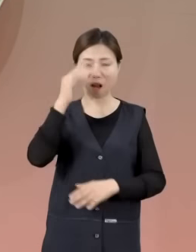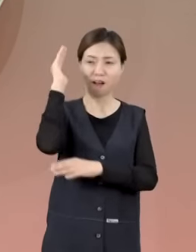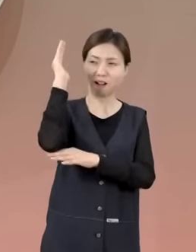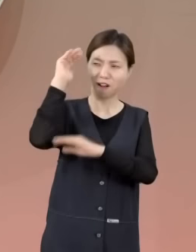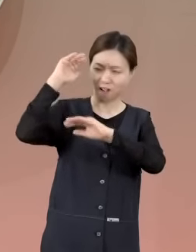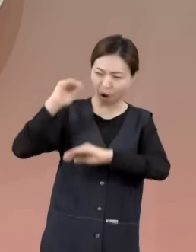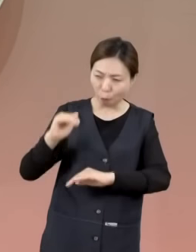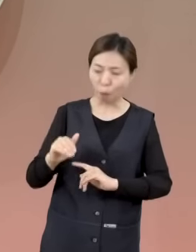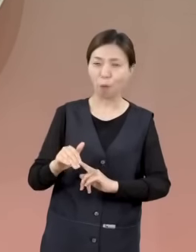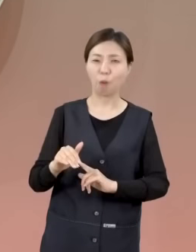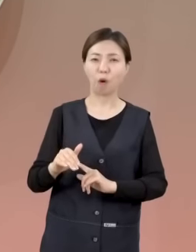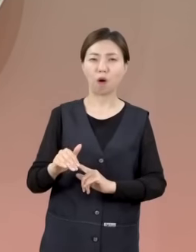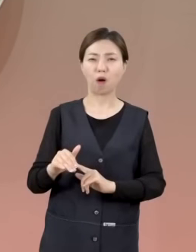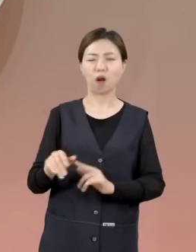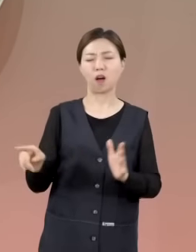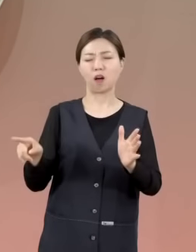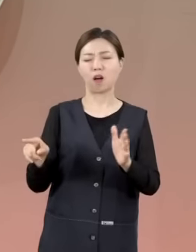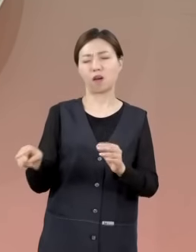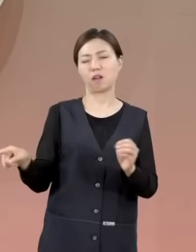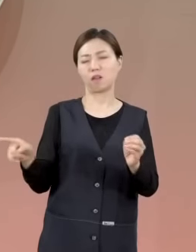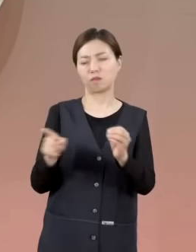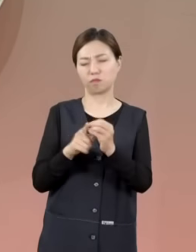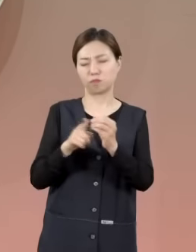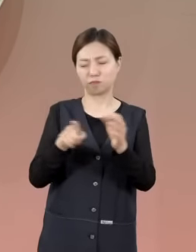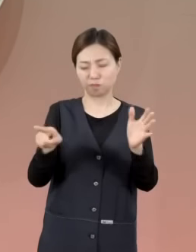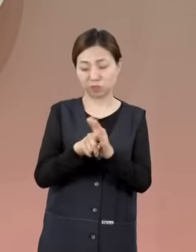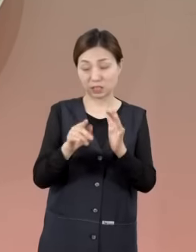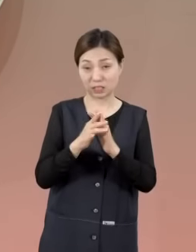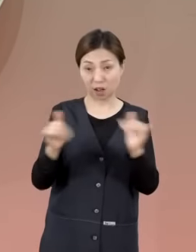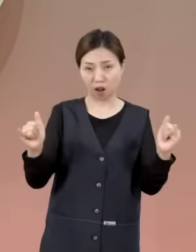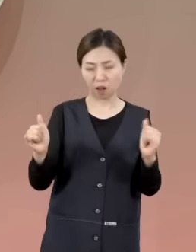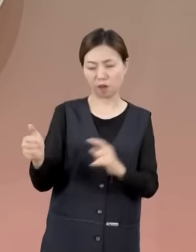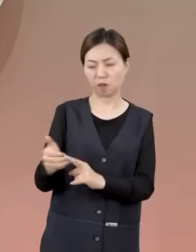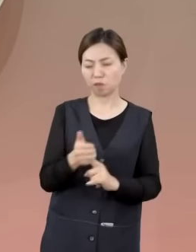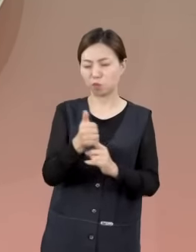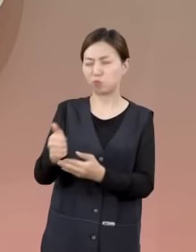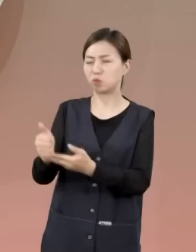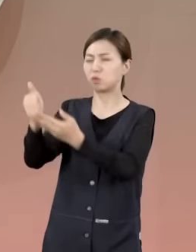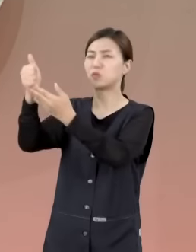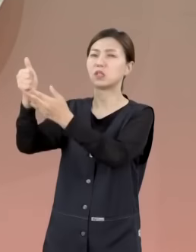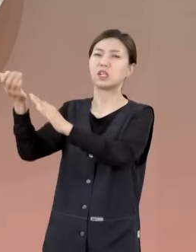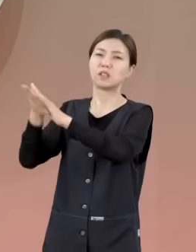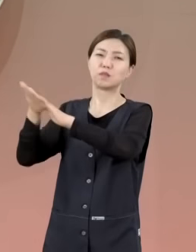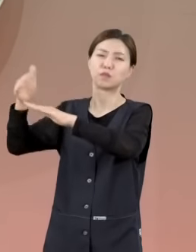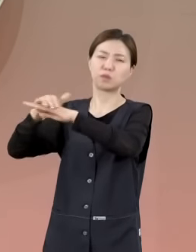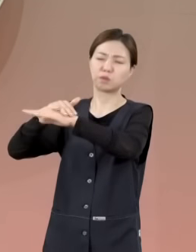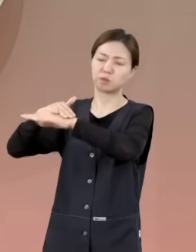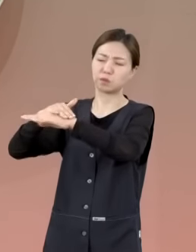없는 불자님들의 가피 이야기는들을 때마다 참